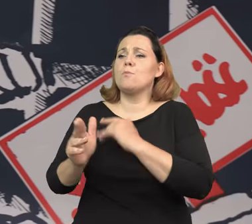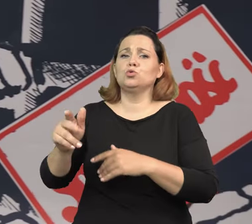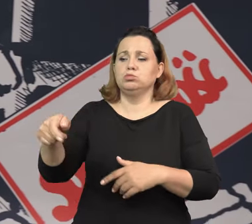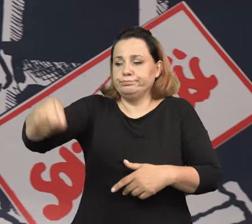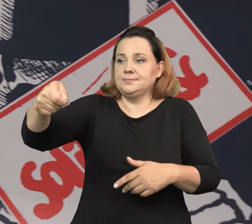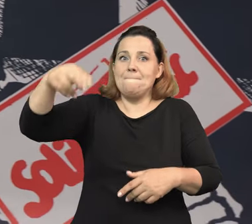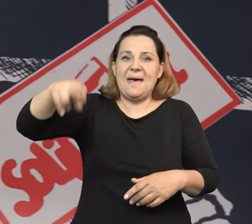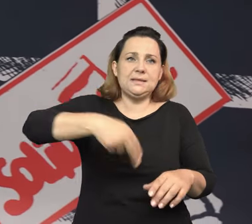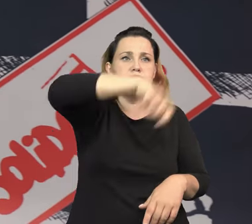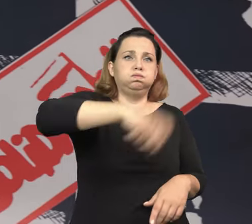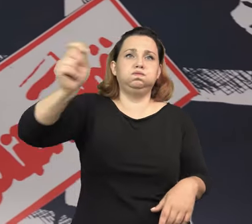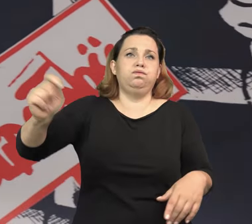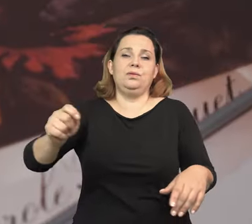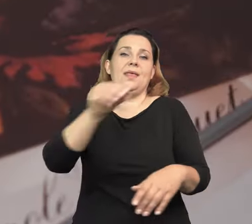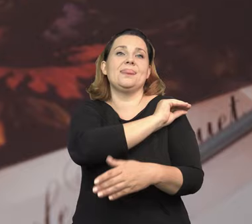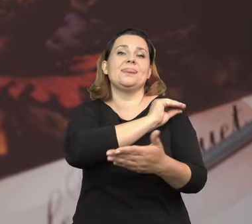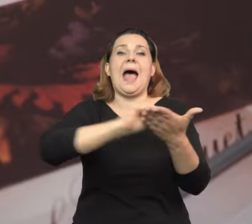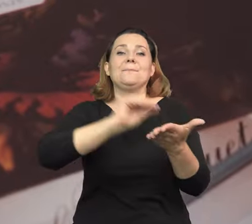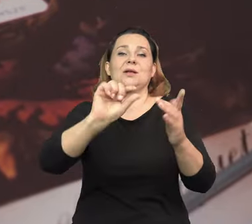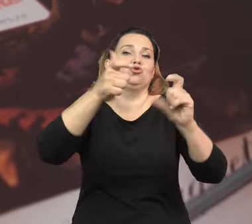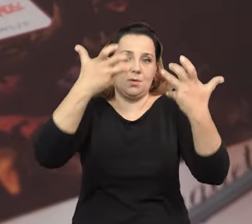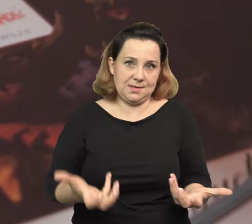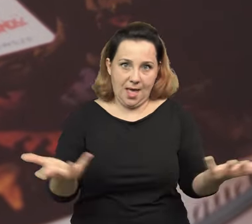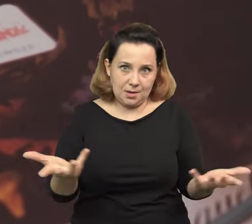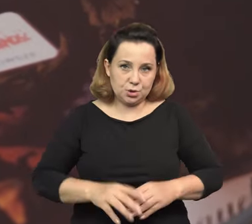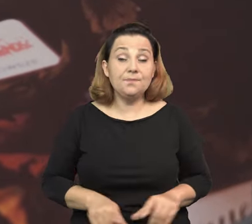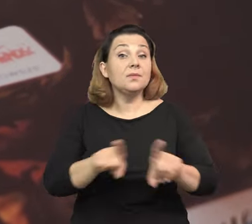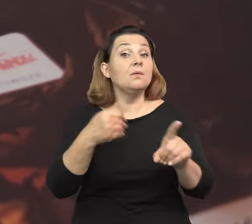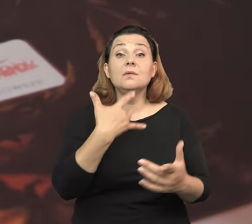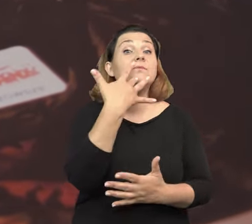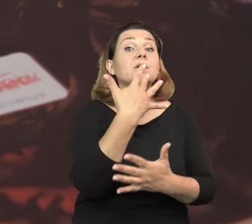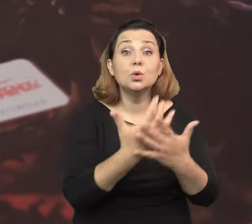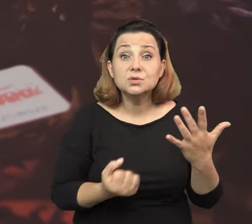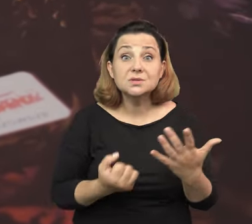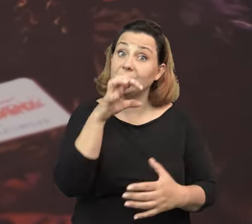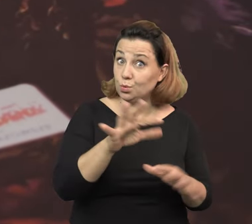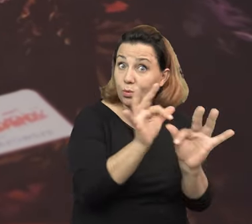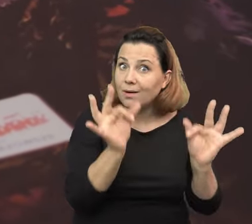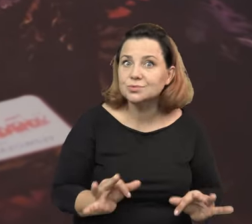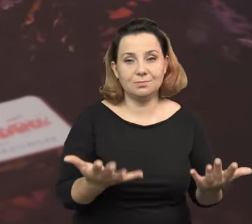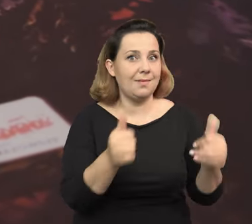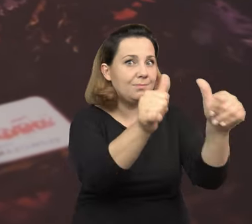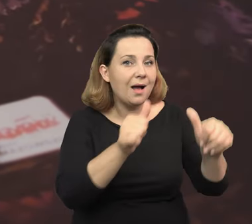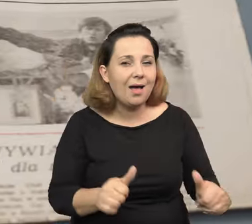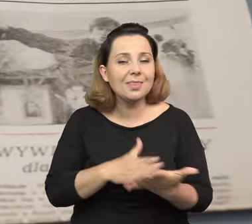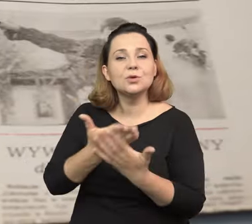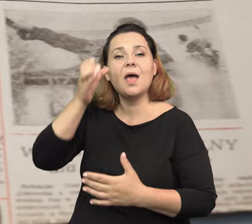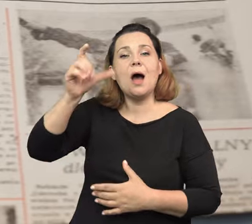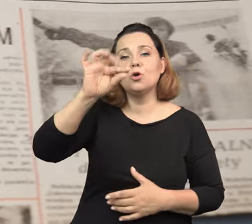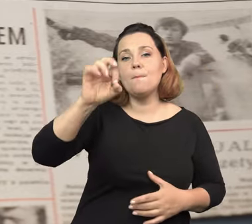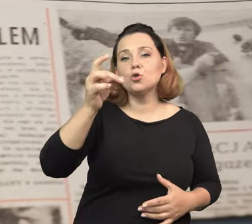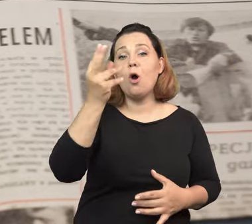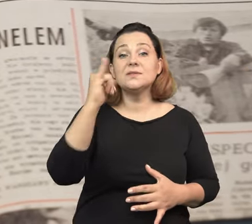napisać cokolwiek się chciało. Wykorzystywana też w sztuce, w plakatach. Andrzej Pongowski,